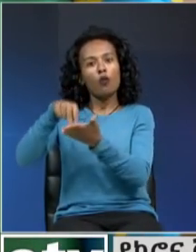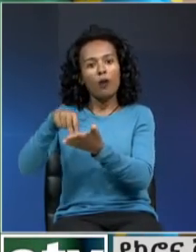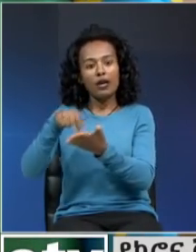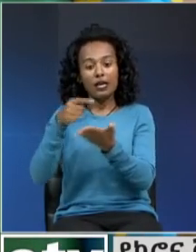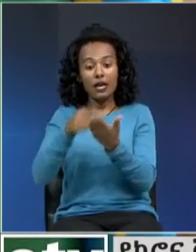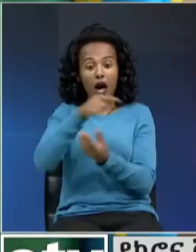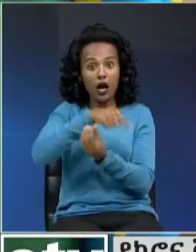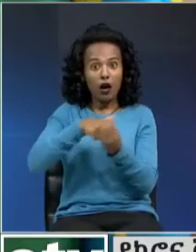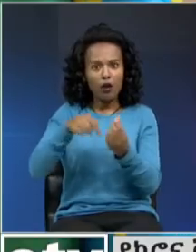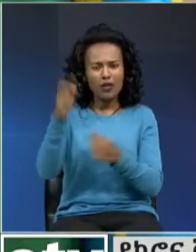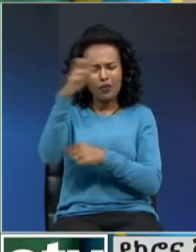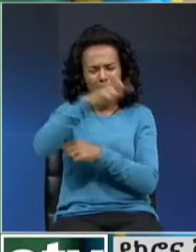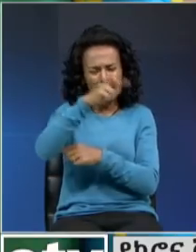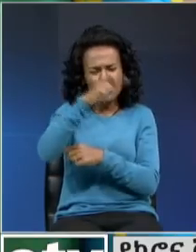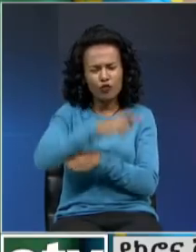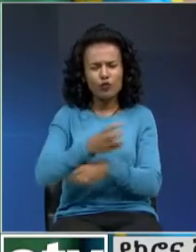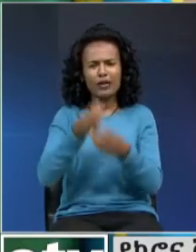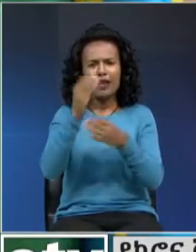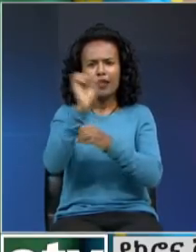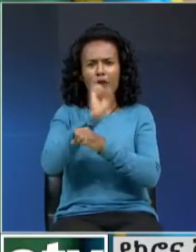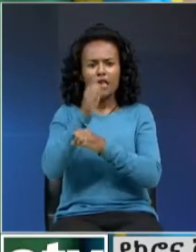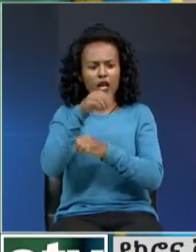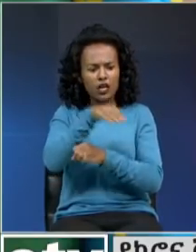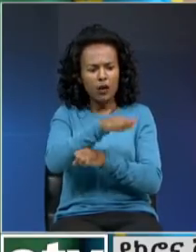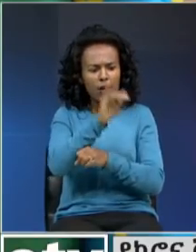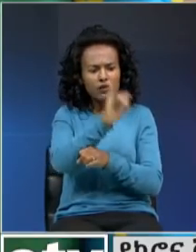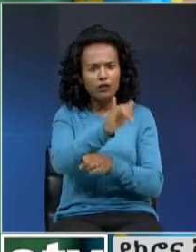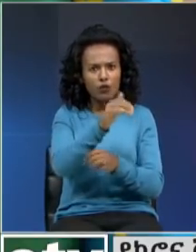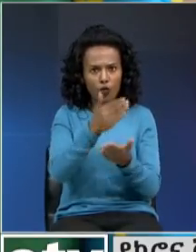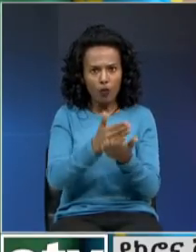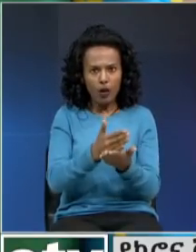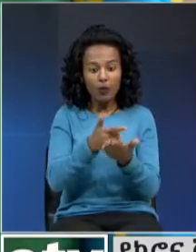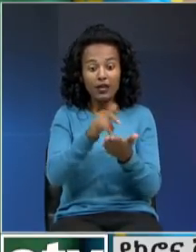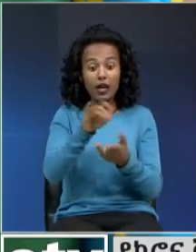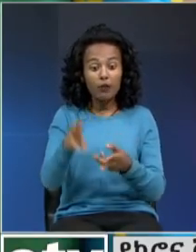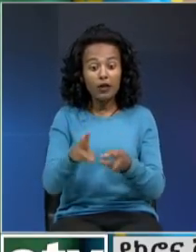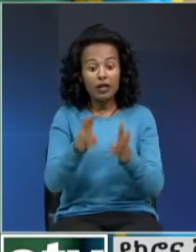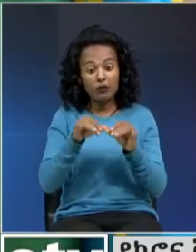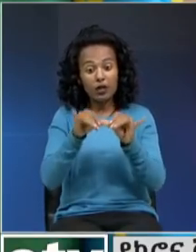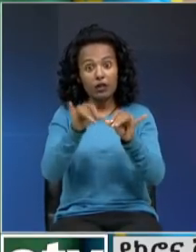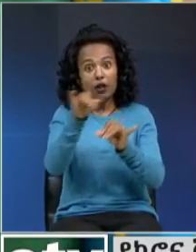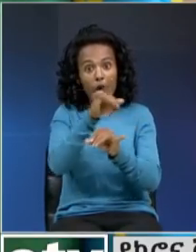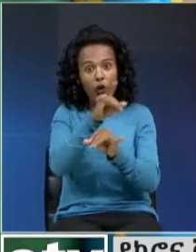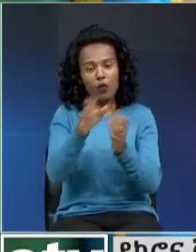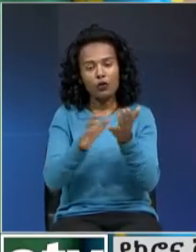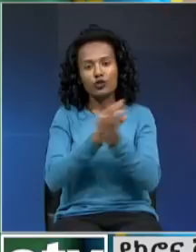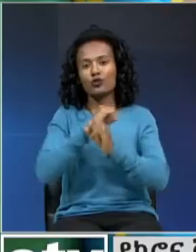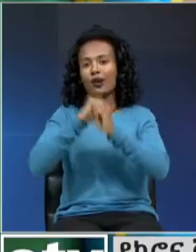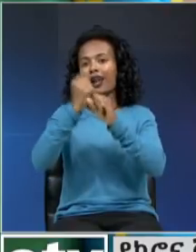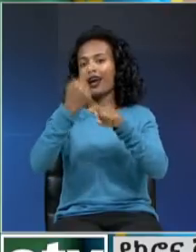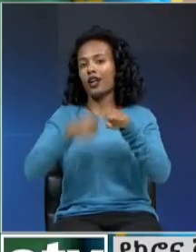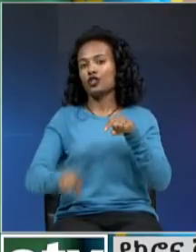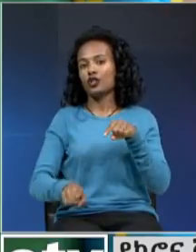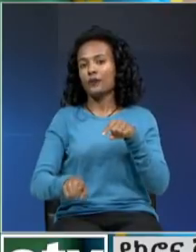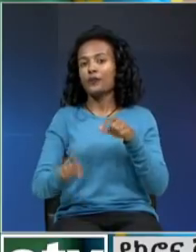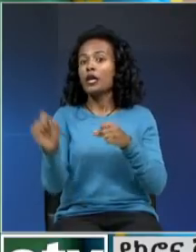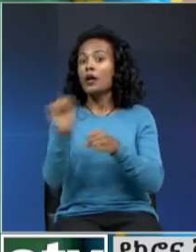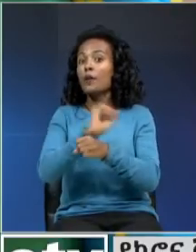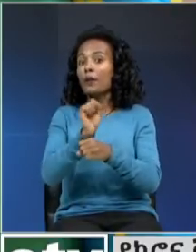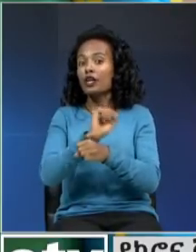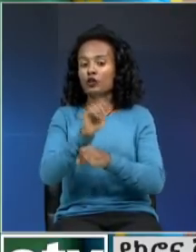አካባቢ በየቀኑ በርካታ መኪና ይገባ ለዛ ይቆማል በዚህ አይነት መንገድ መንቀጥል ከሆነ ወረርሽኙ መከላከል አንችልም